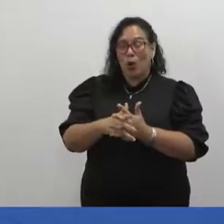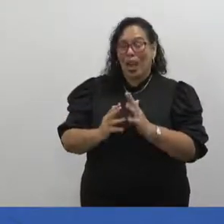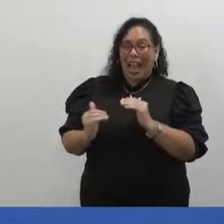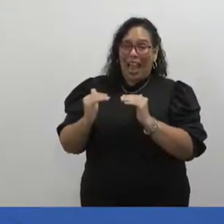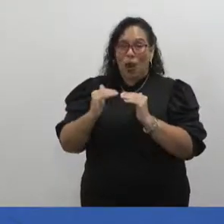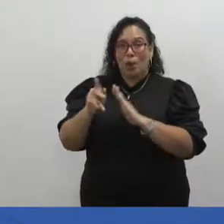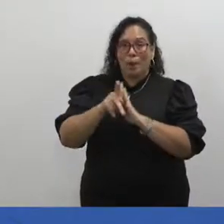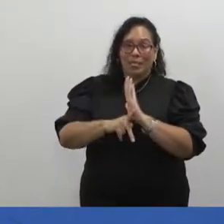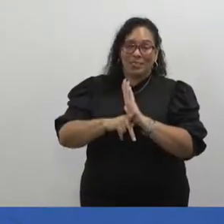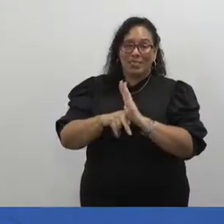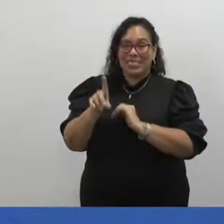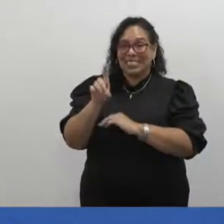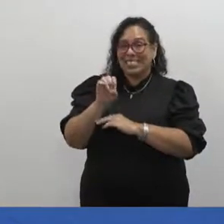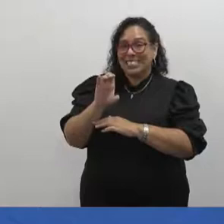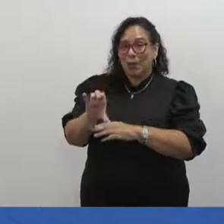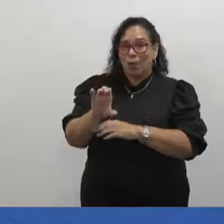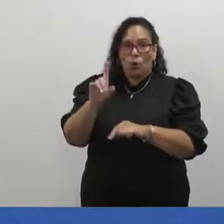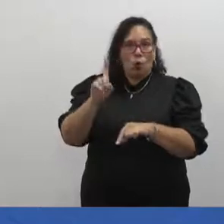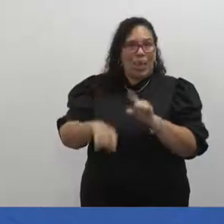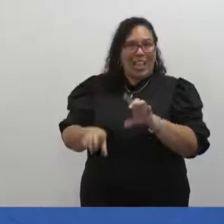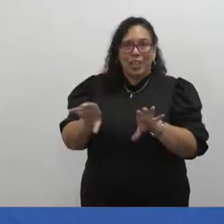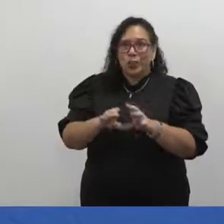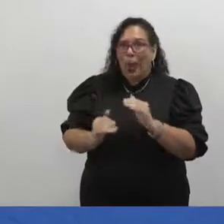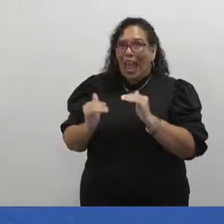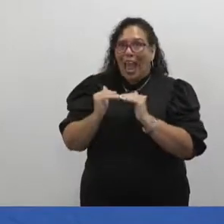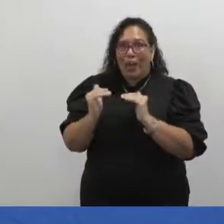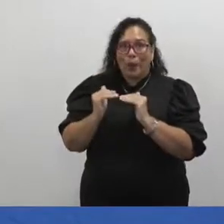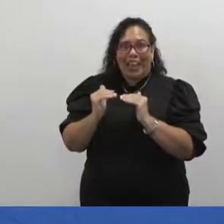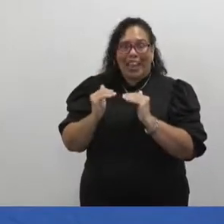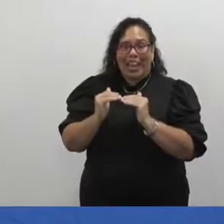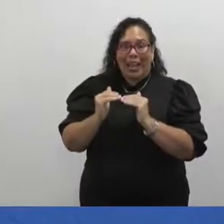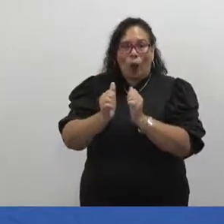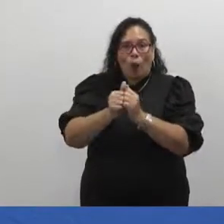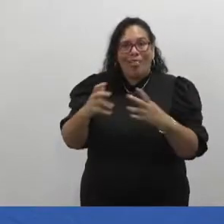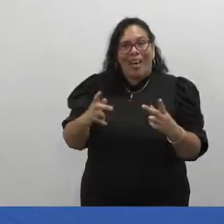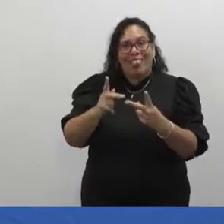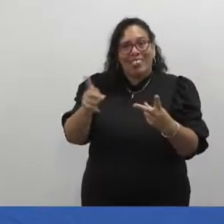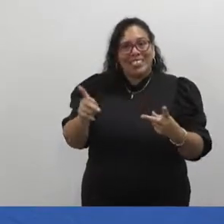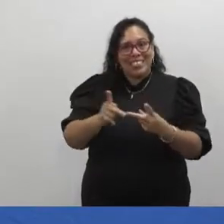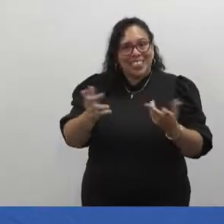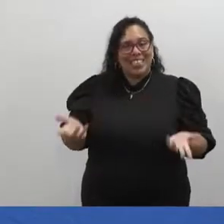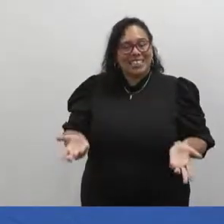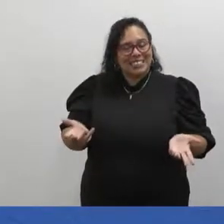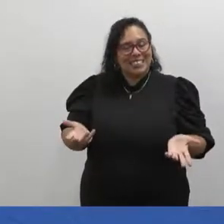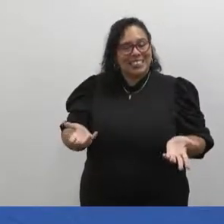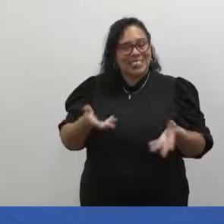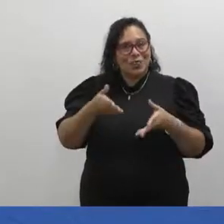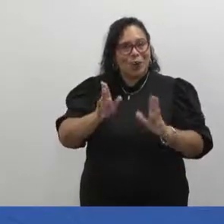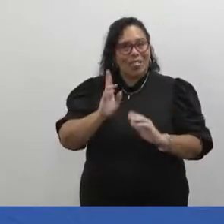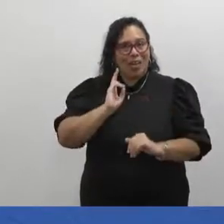chơi dương mình toàn miền thạ với cá đam bay bằng pin